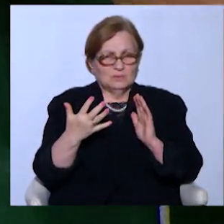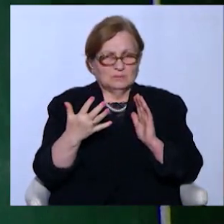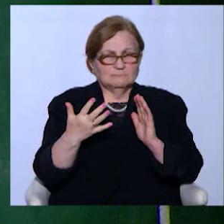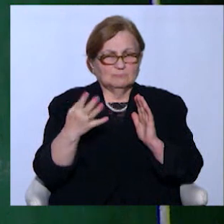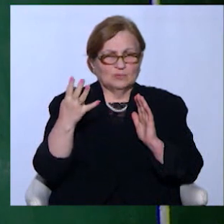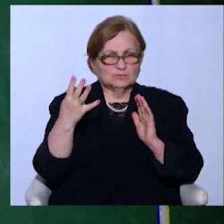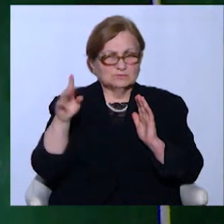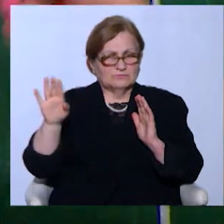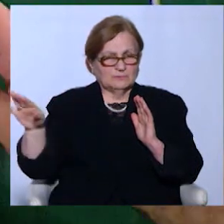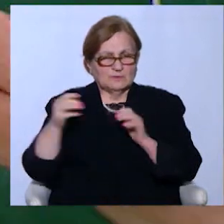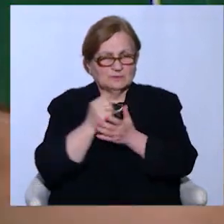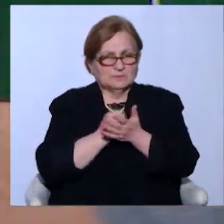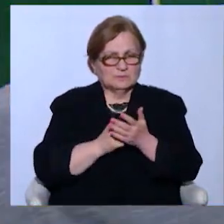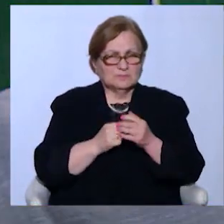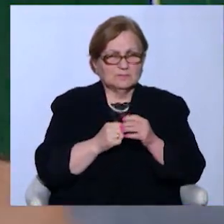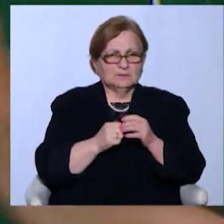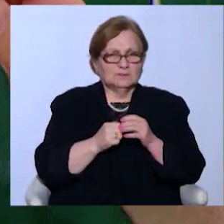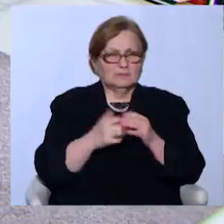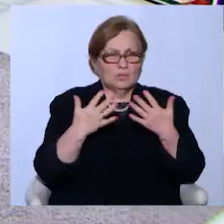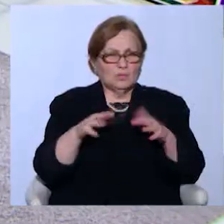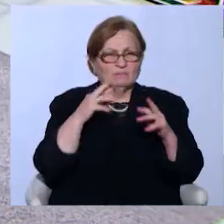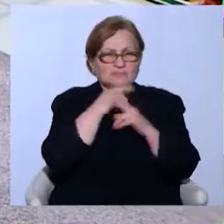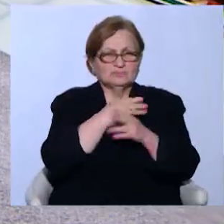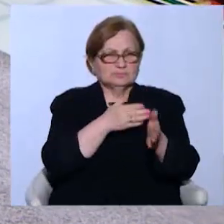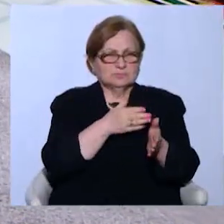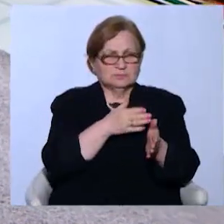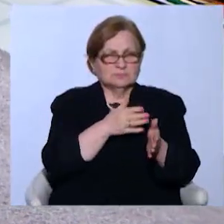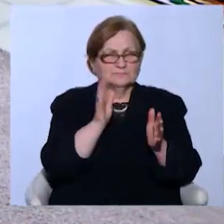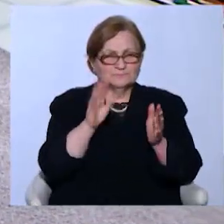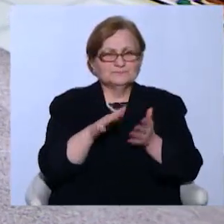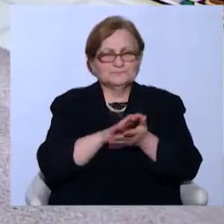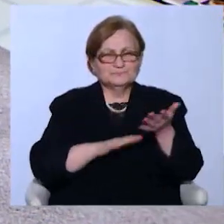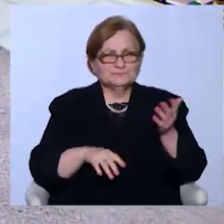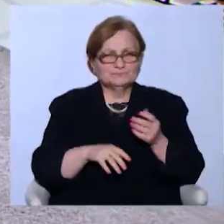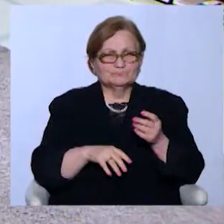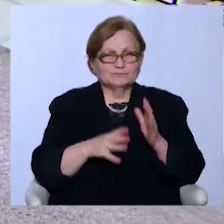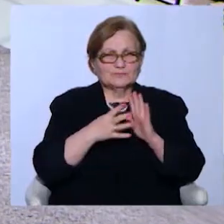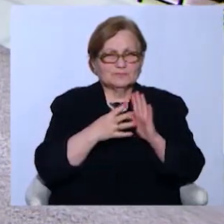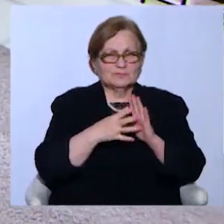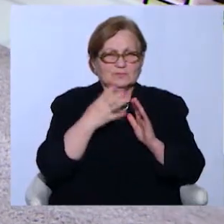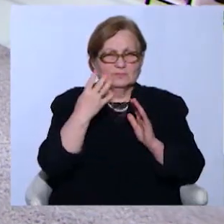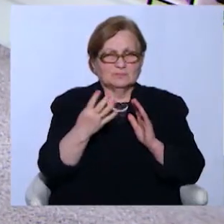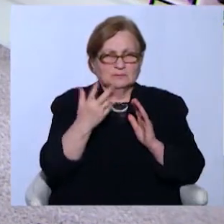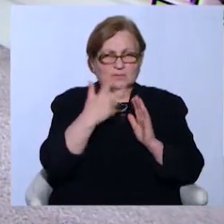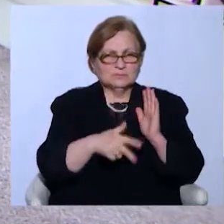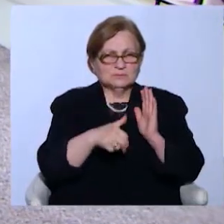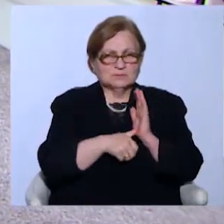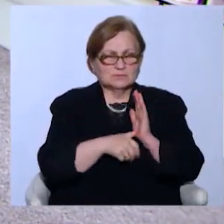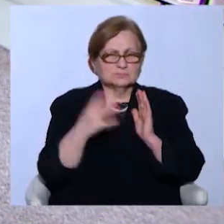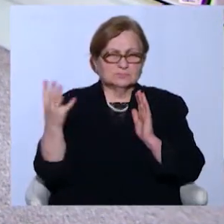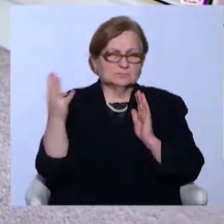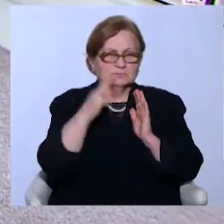5 წერტ 4-ს ვინახავთ, აი უკვე აცდენაა. გავაგრძელოთ მაინც. 9-ჯერ 4 36,